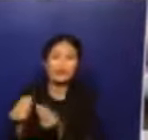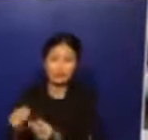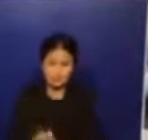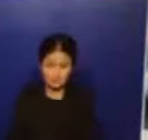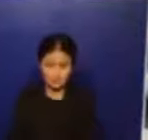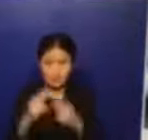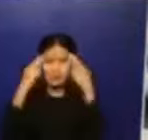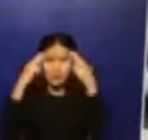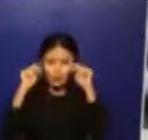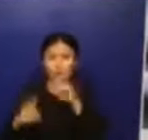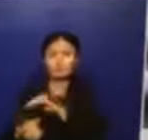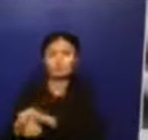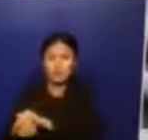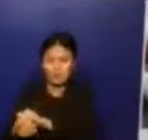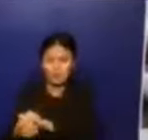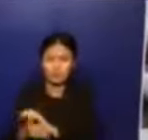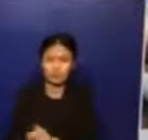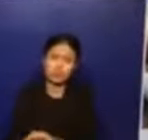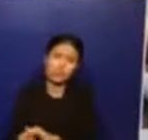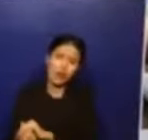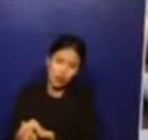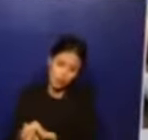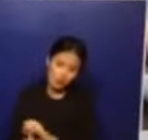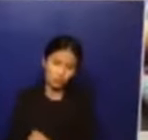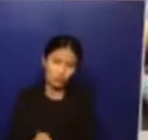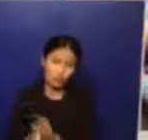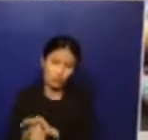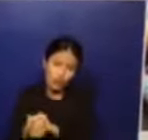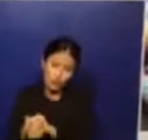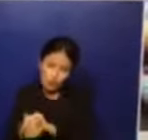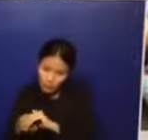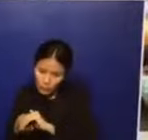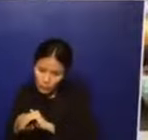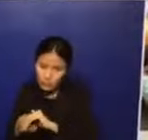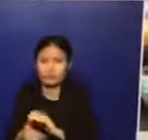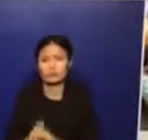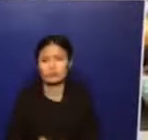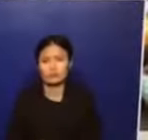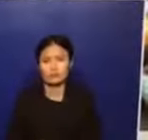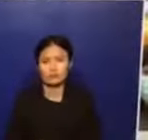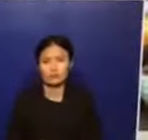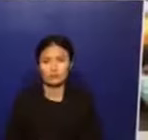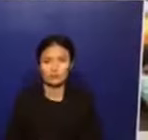ใช่นายกอีเหนาแต่ท่านเป็นเต่าเต่าที่คอยหดหัวอยู่ในกระดองค่ะ